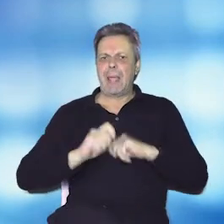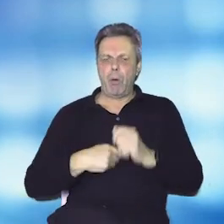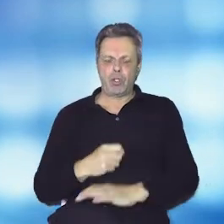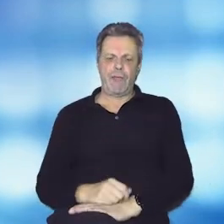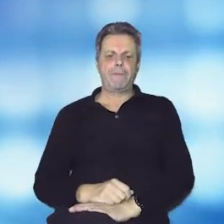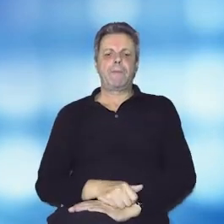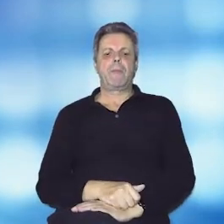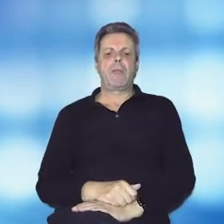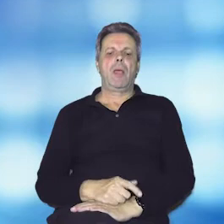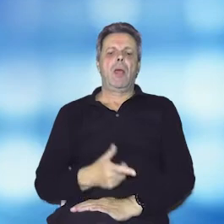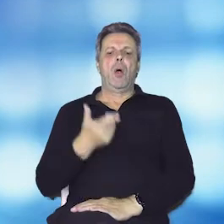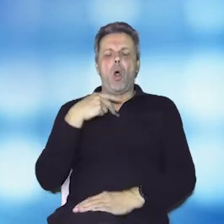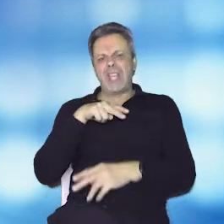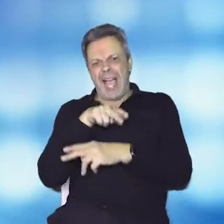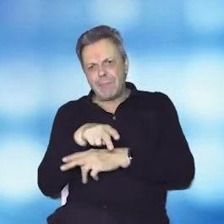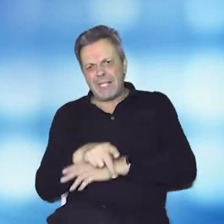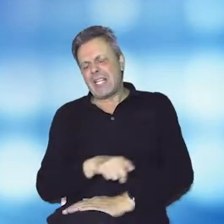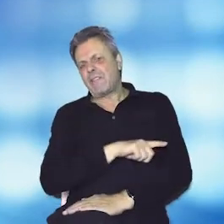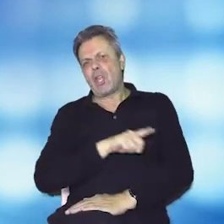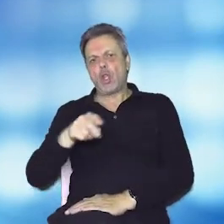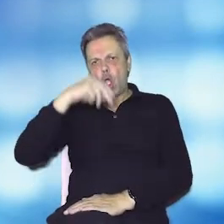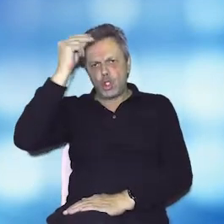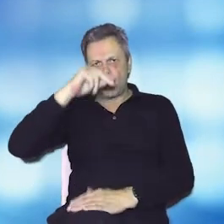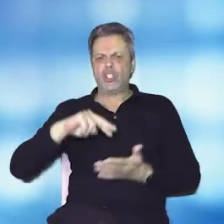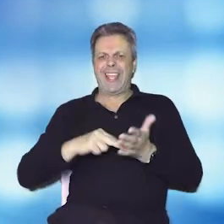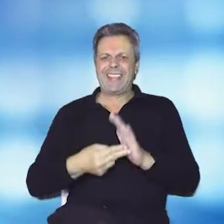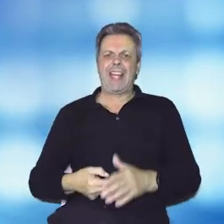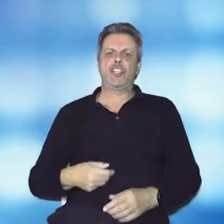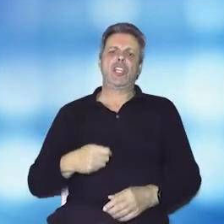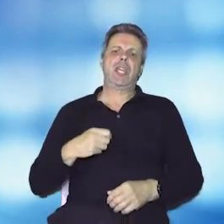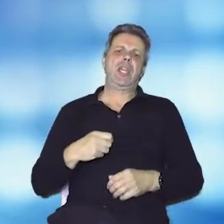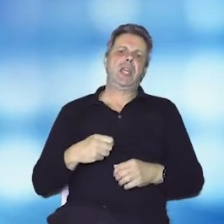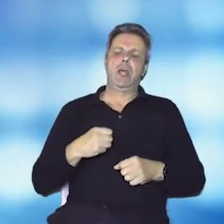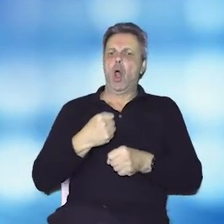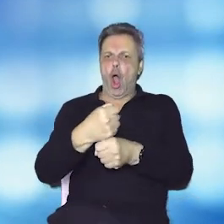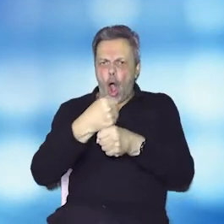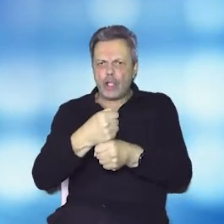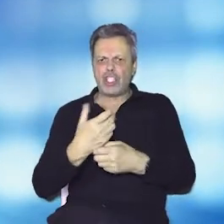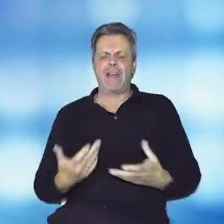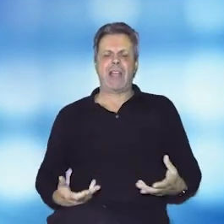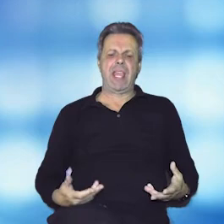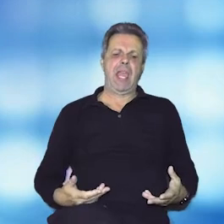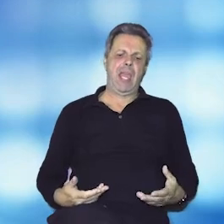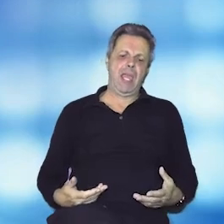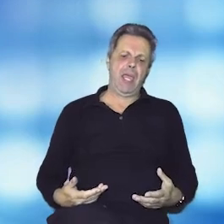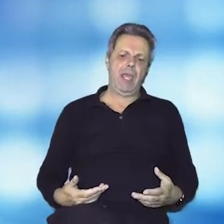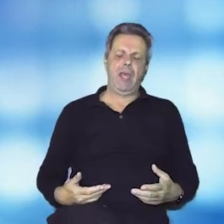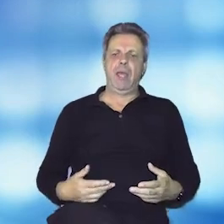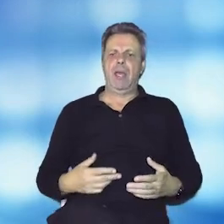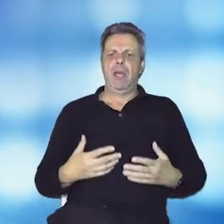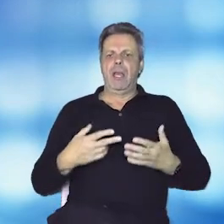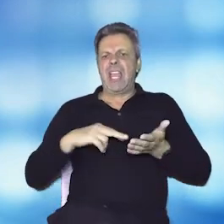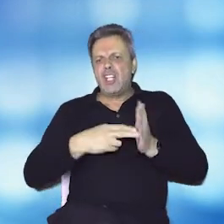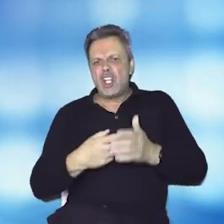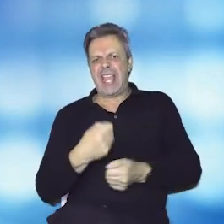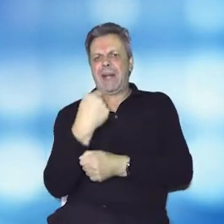poslove. Od administrativnih pa do stručnih, tehničkih poslova održavanja, poslova